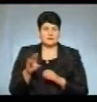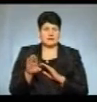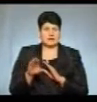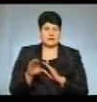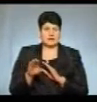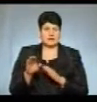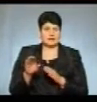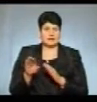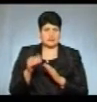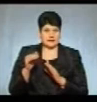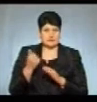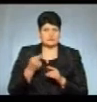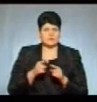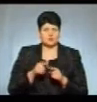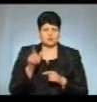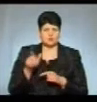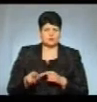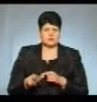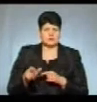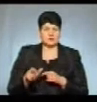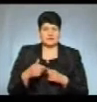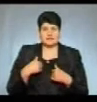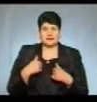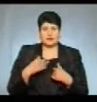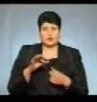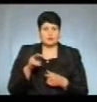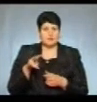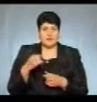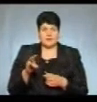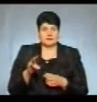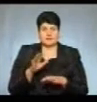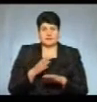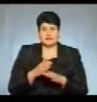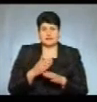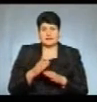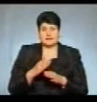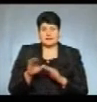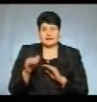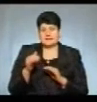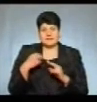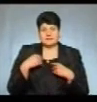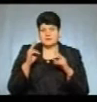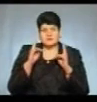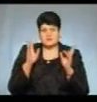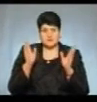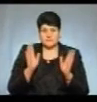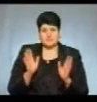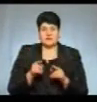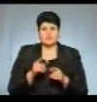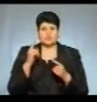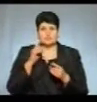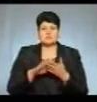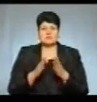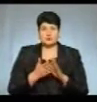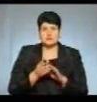відома? На рахунок онлайн-кредитів, я думаю... Були такі випадки? Мені тільки про такі випадки невідомо, але я думаю, що там ситуація зараз